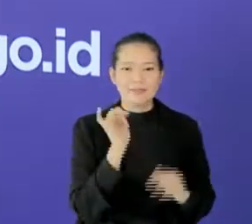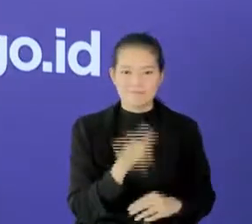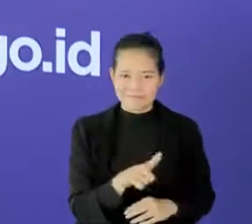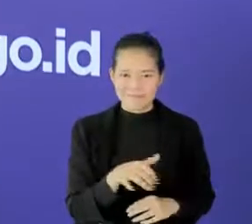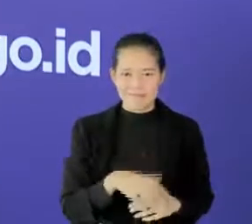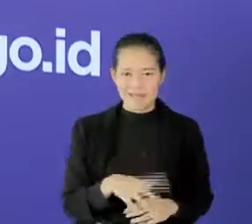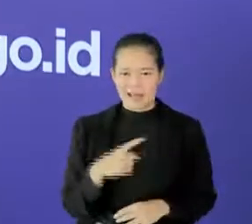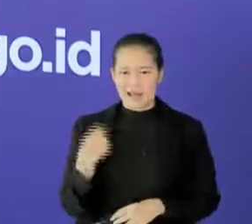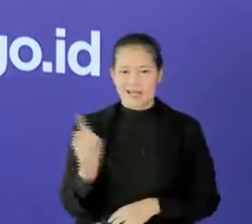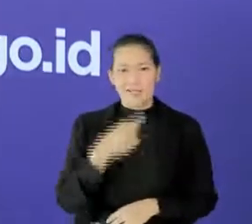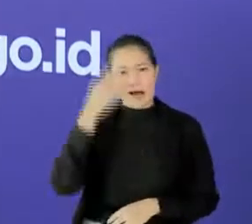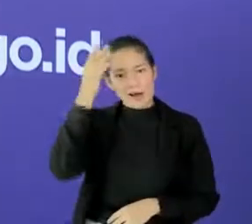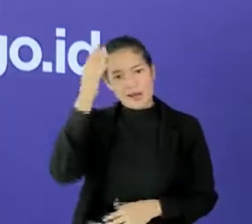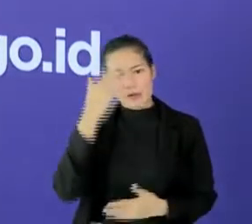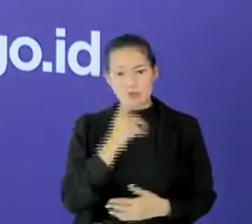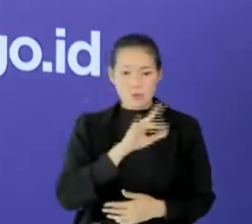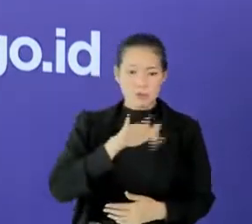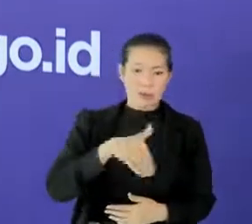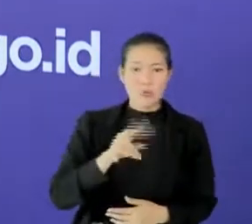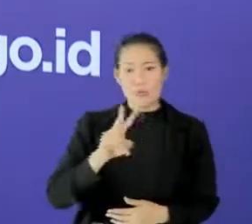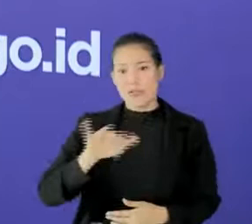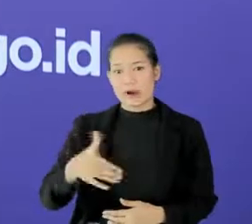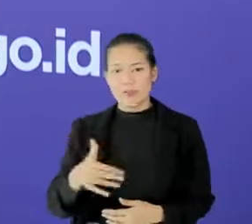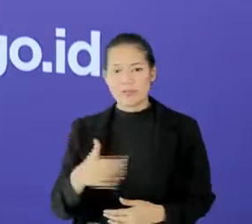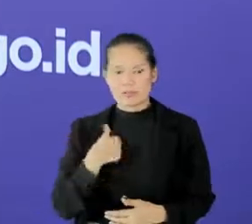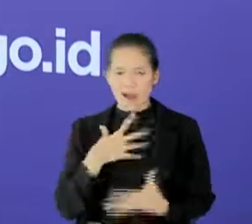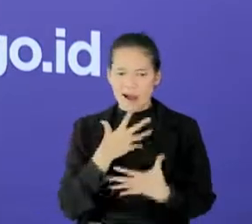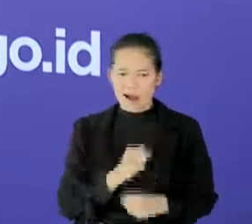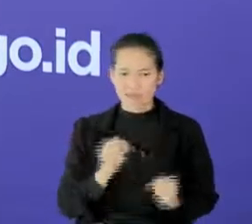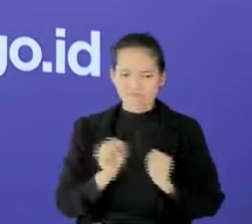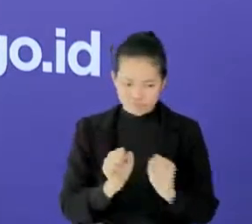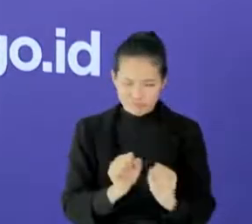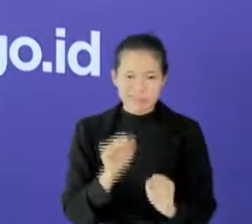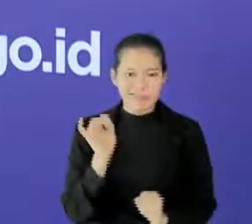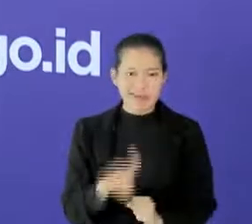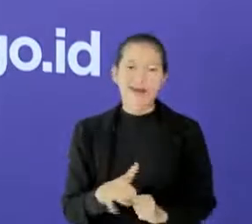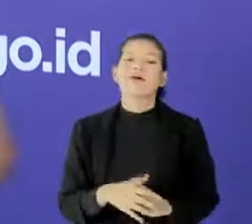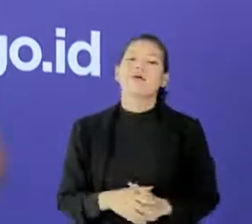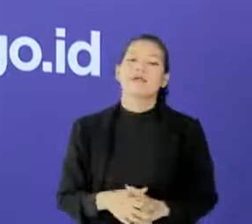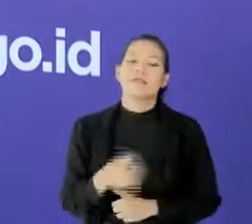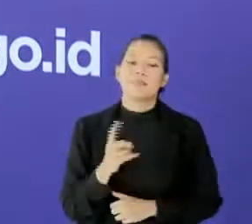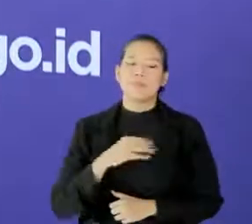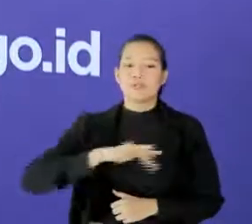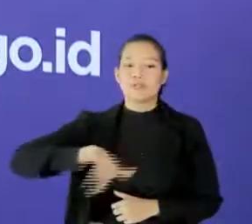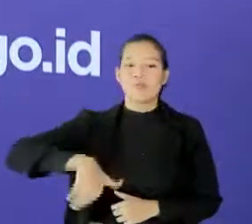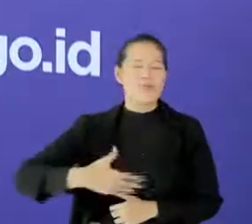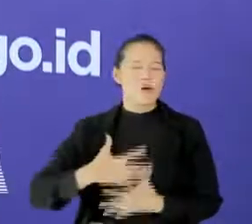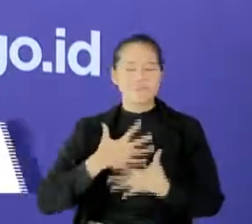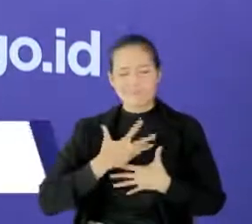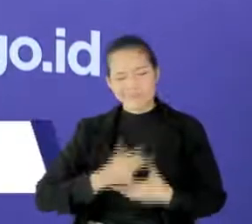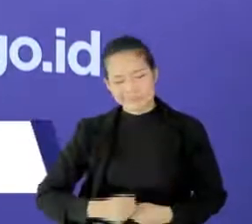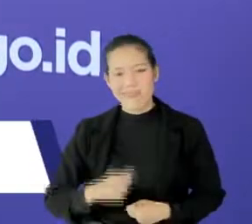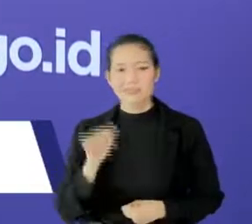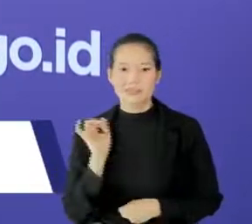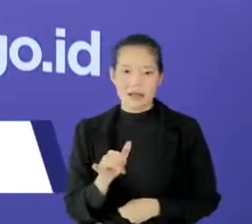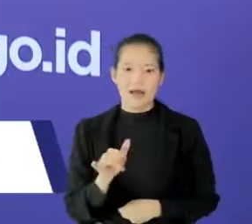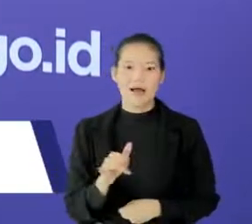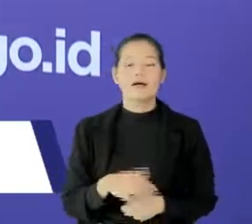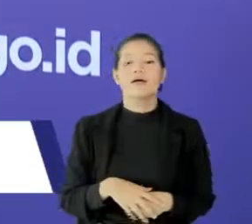kita kan tidak tahu nih setahun apa dua tahun, kita sih berharap cepat ya Pak Jenderal ya, karena semuanya menderita. Jadi kita